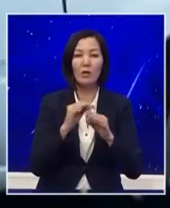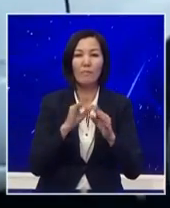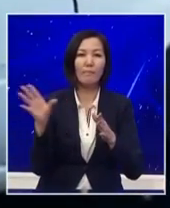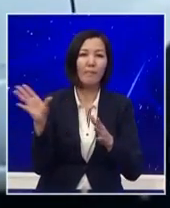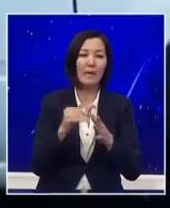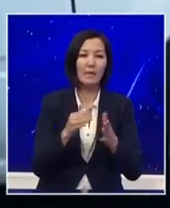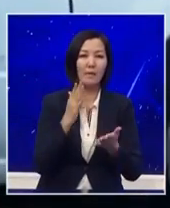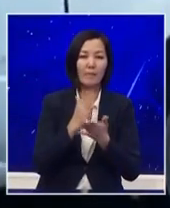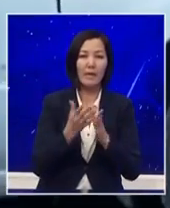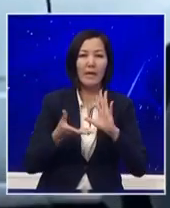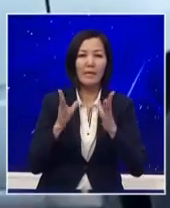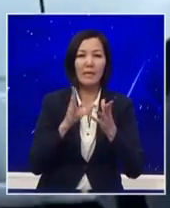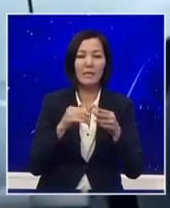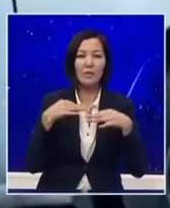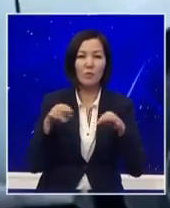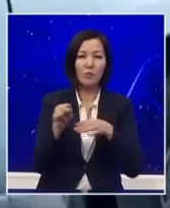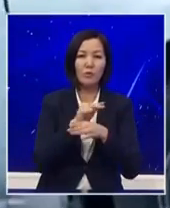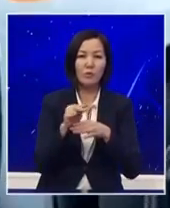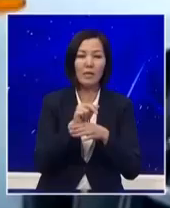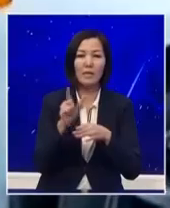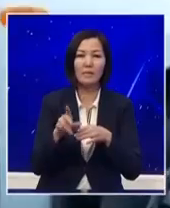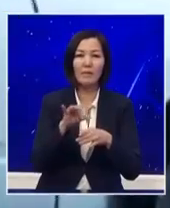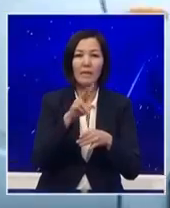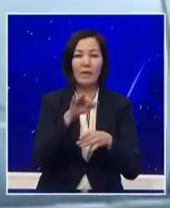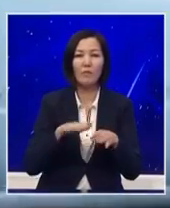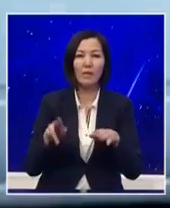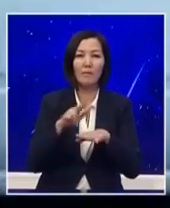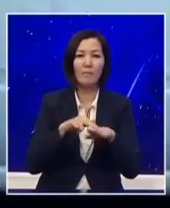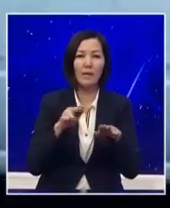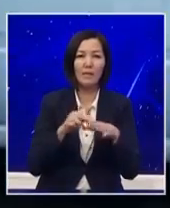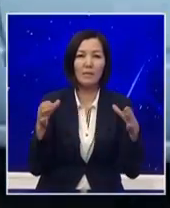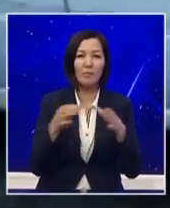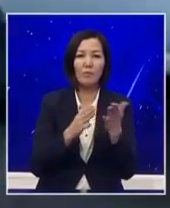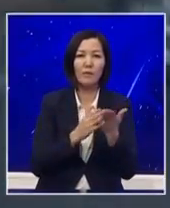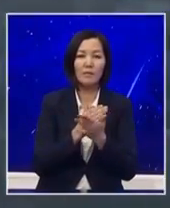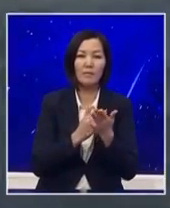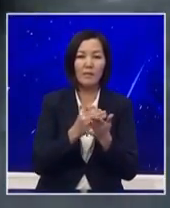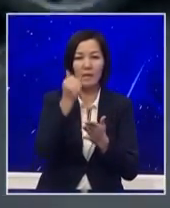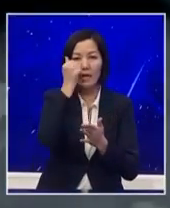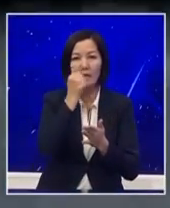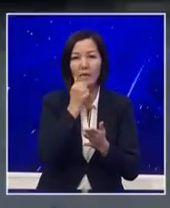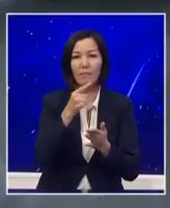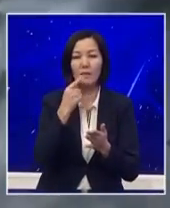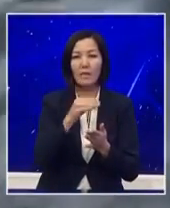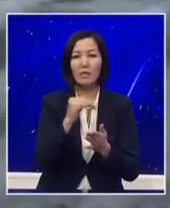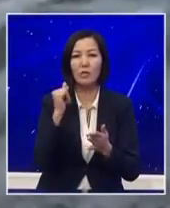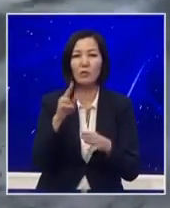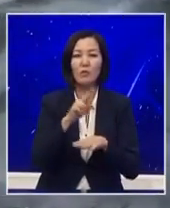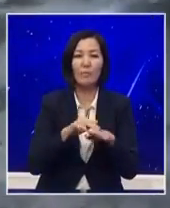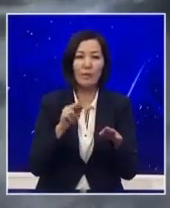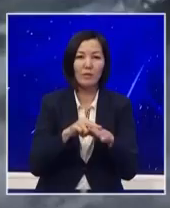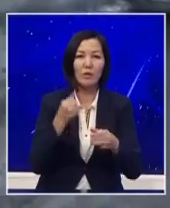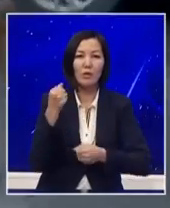құралдарының барлығы болған. Нәтижесінде көлігі жөнделген азамат Іле ауданының полиция бөлімі қызметкерлеріне ризашылығын білдірді.